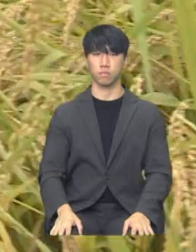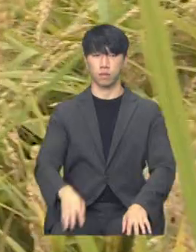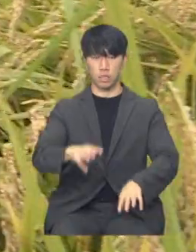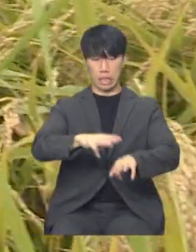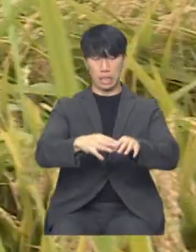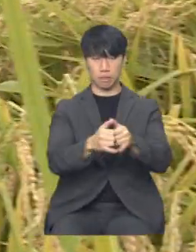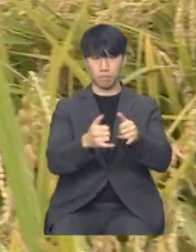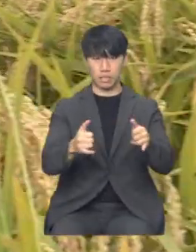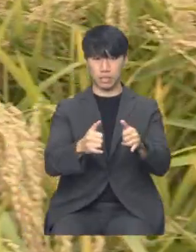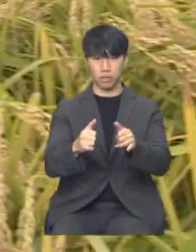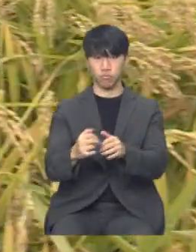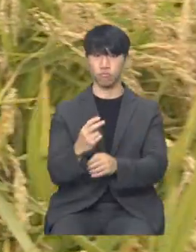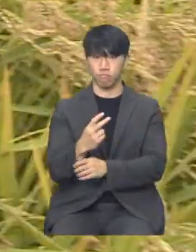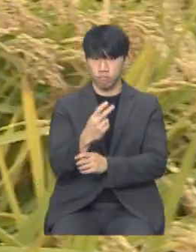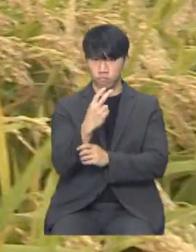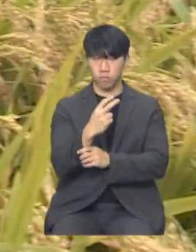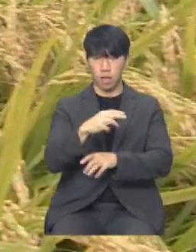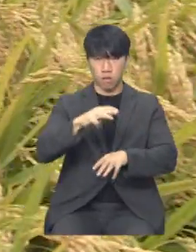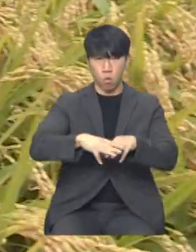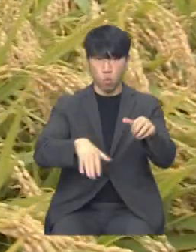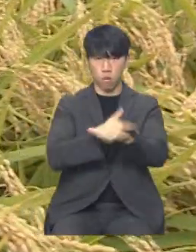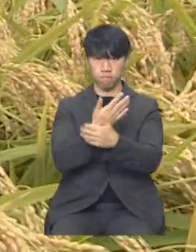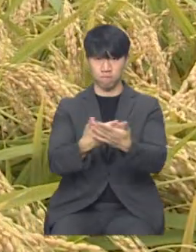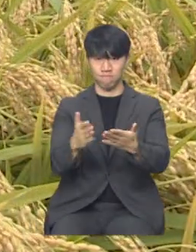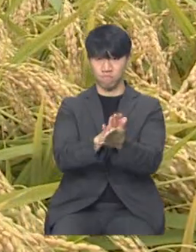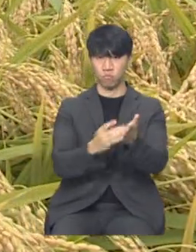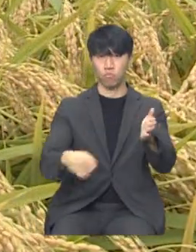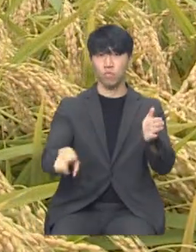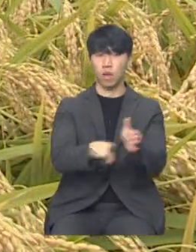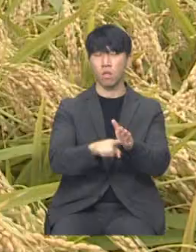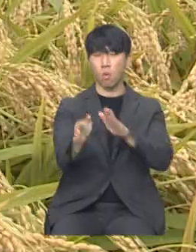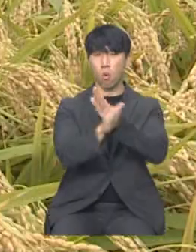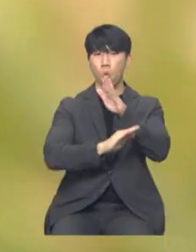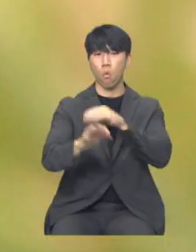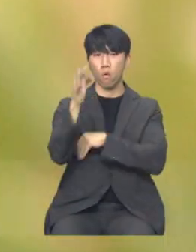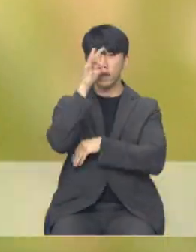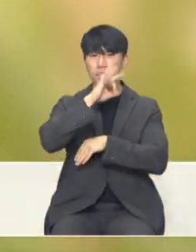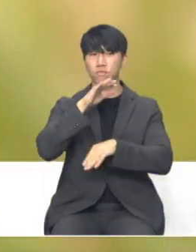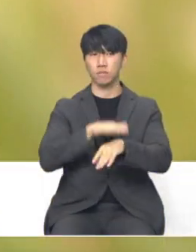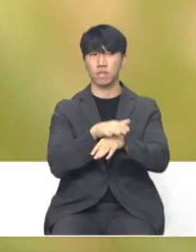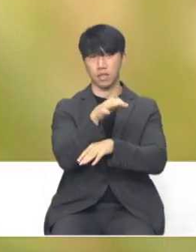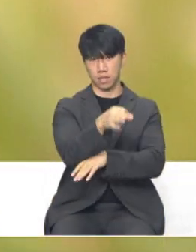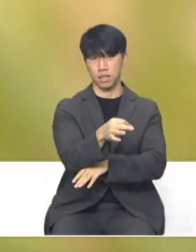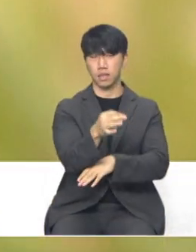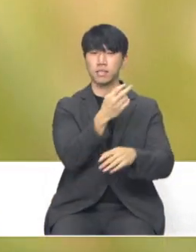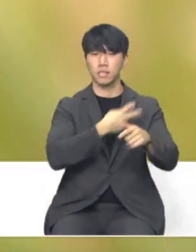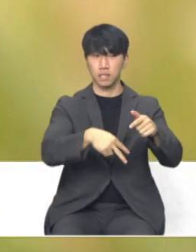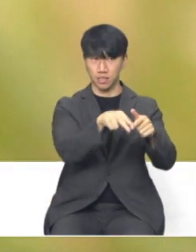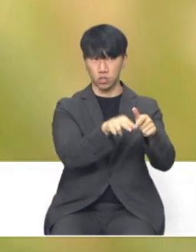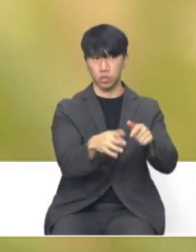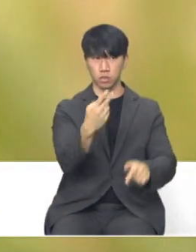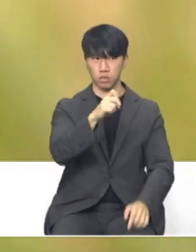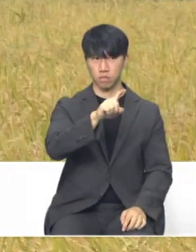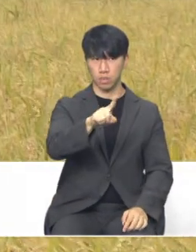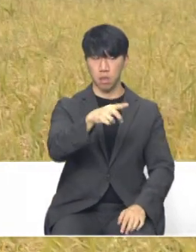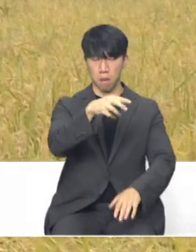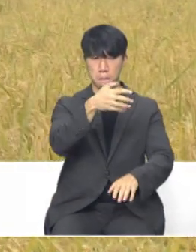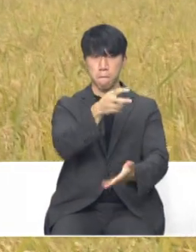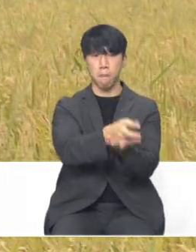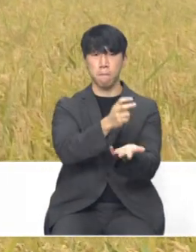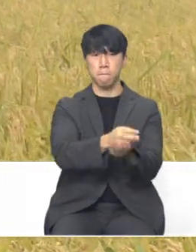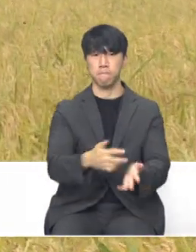농어민의 생계 안정과 영농 환경 개선을 위해 도입된 공익수당. 인천도 2021년에 관련